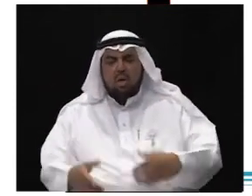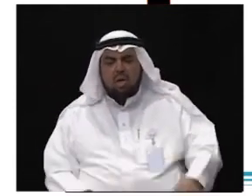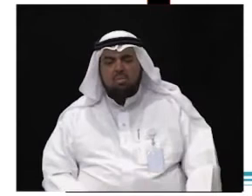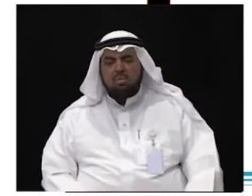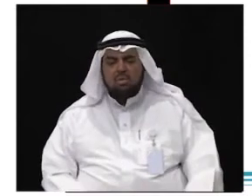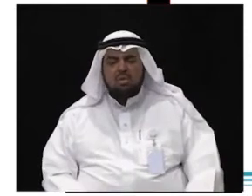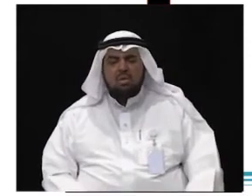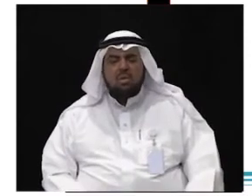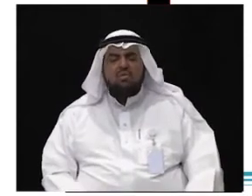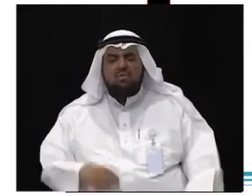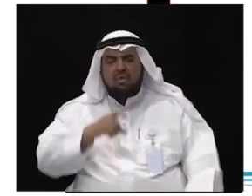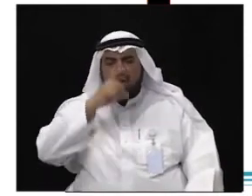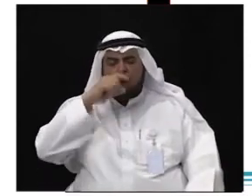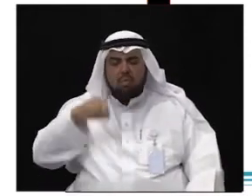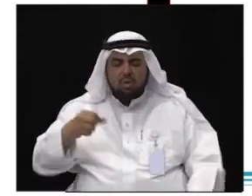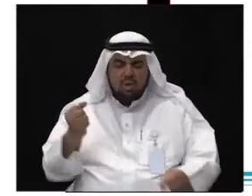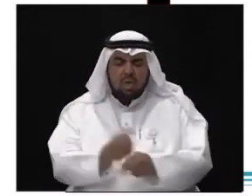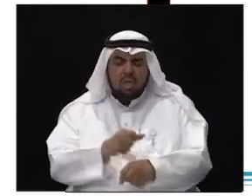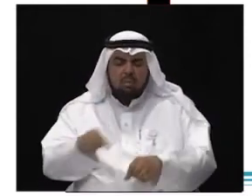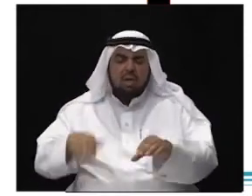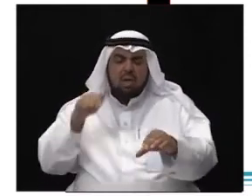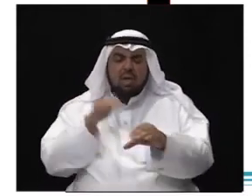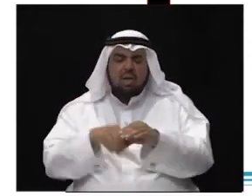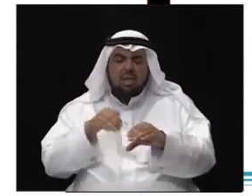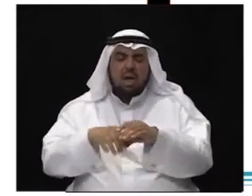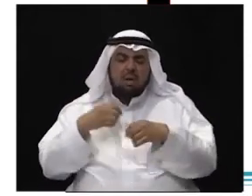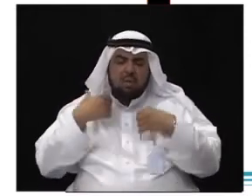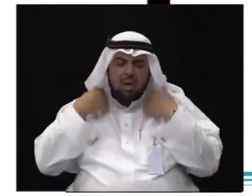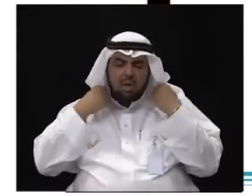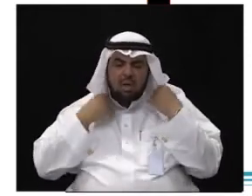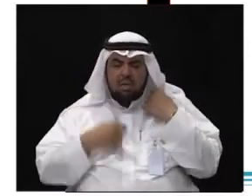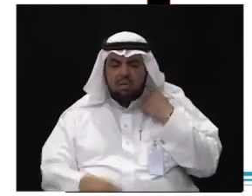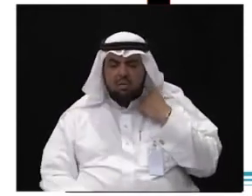أمر يستخدم لإدخال البيانات، ما هو؟